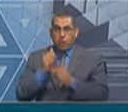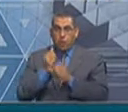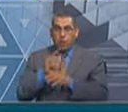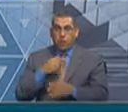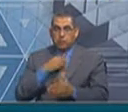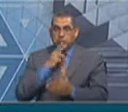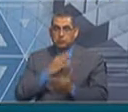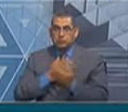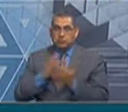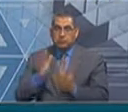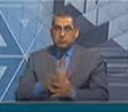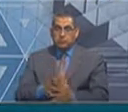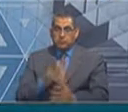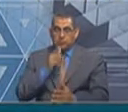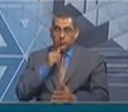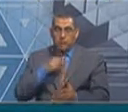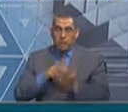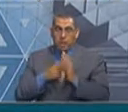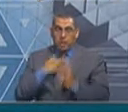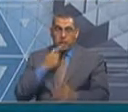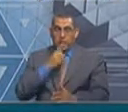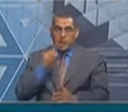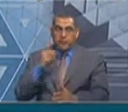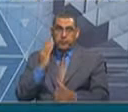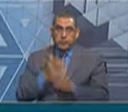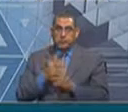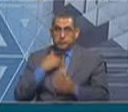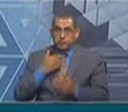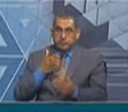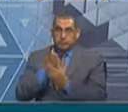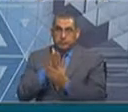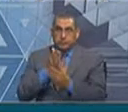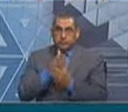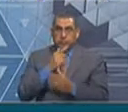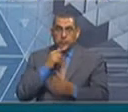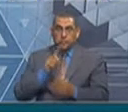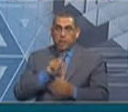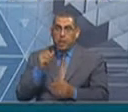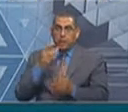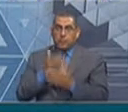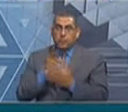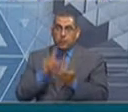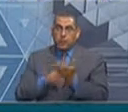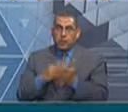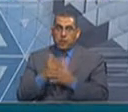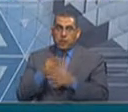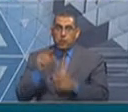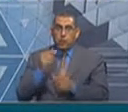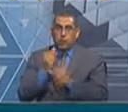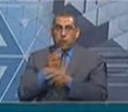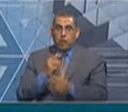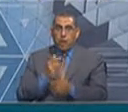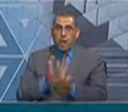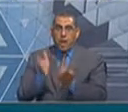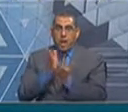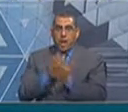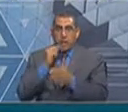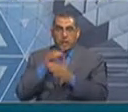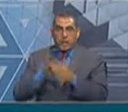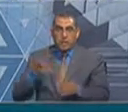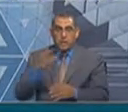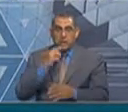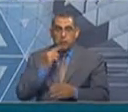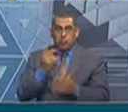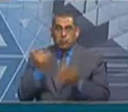ونزيهة، ولا يمكن اعتبار ذلك تدخلا في الشؤون الداخلية لأن الديمقراطية وحقوق الإنسان هي